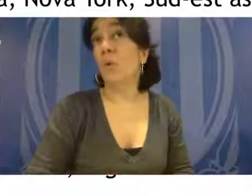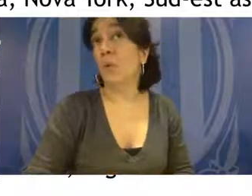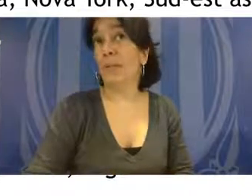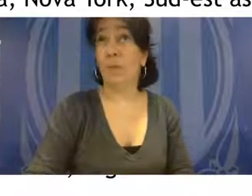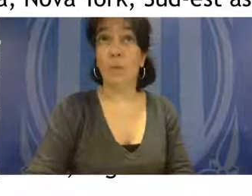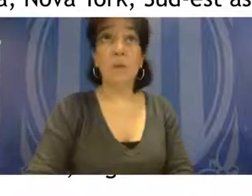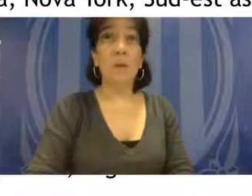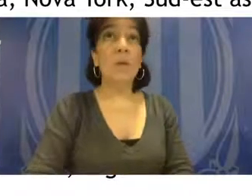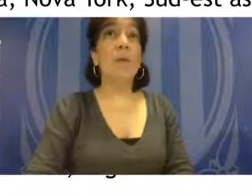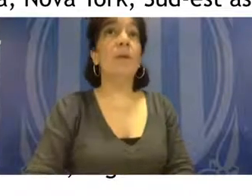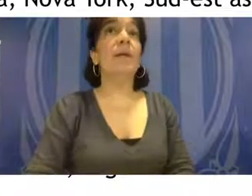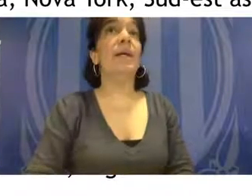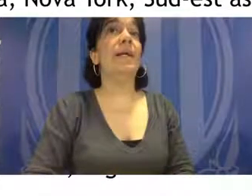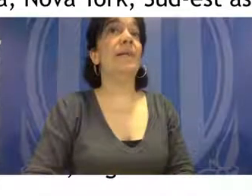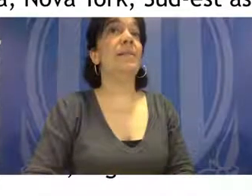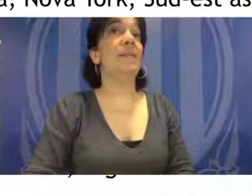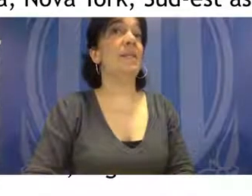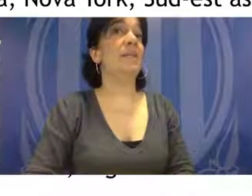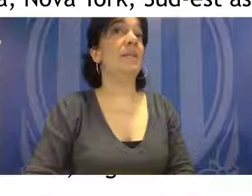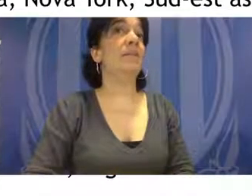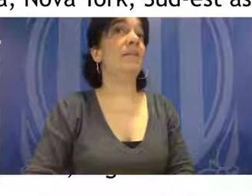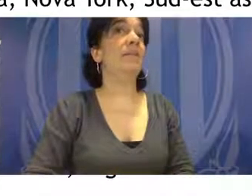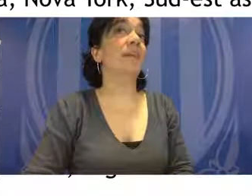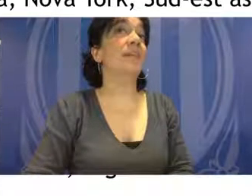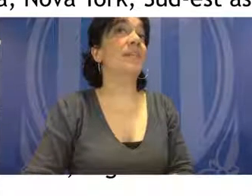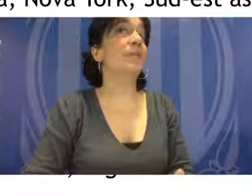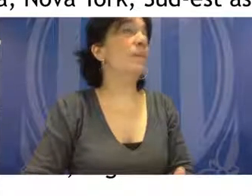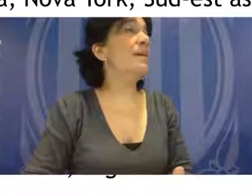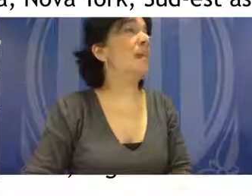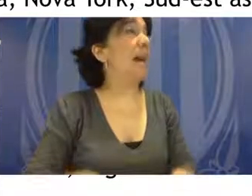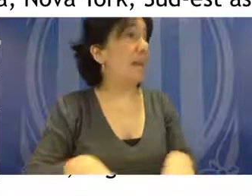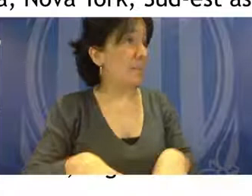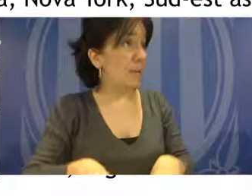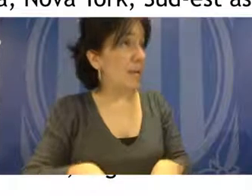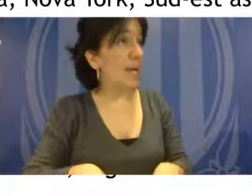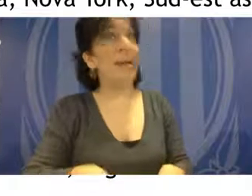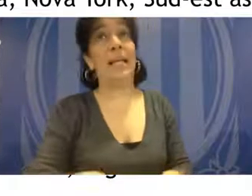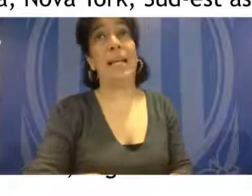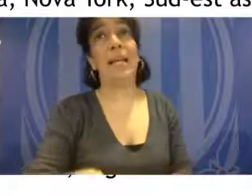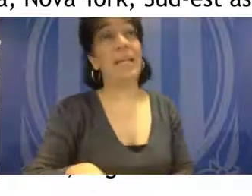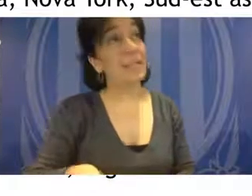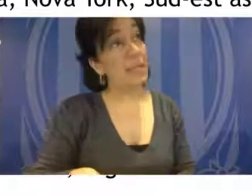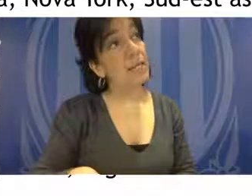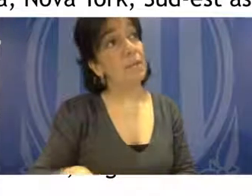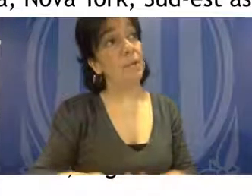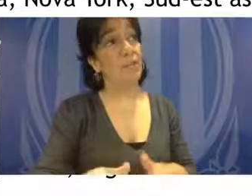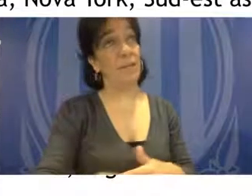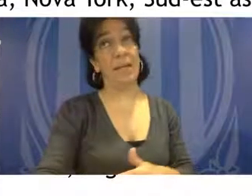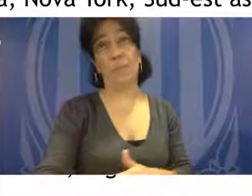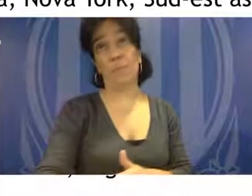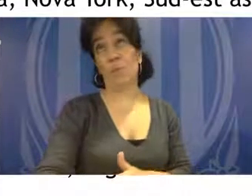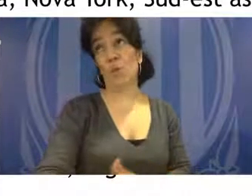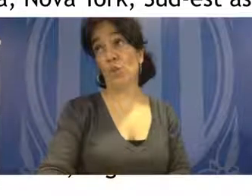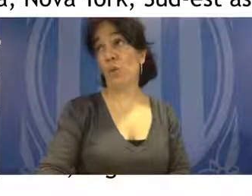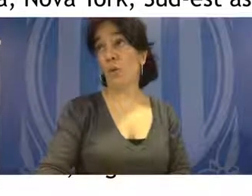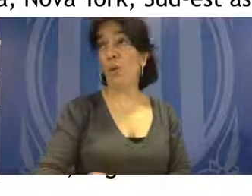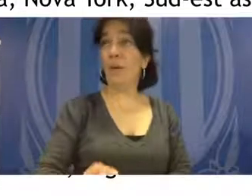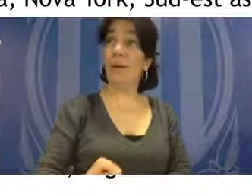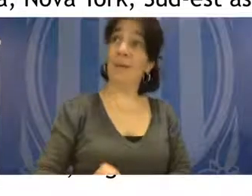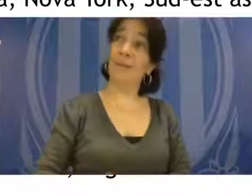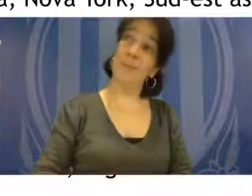ni corporatiu. Ens adrecem en els idiomes a nivell local, català i castellà. Sempre fem els